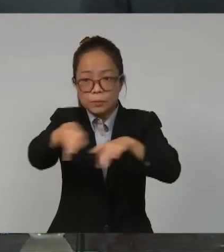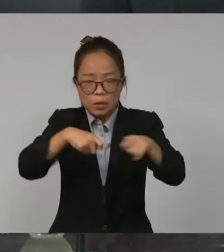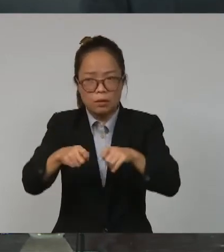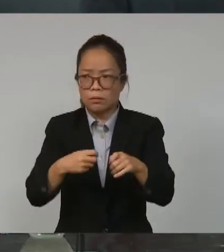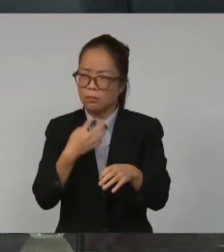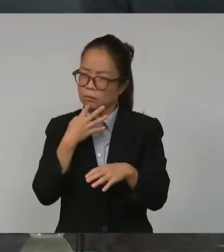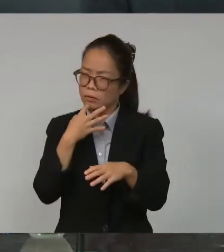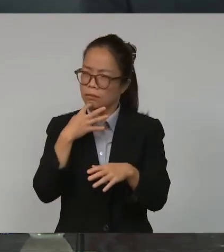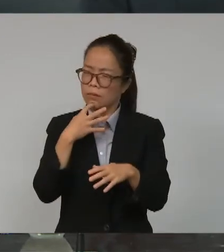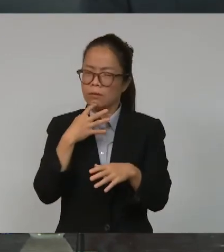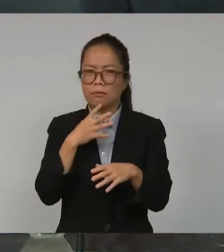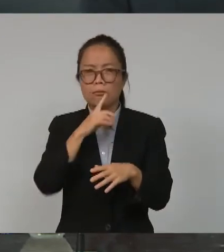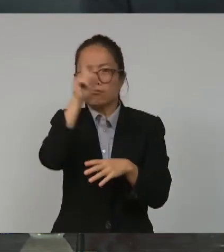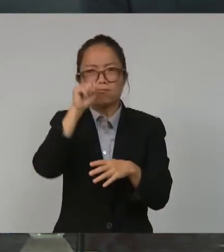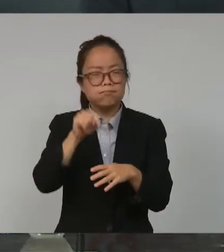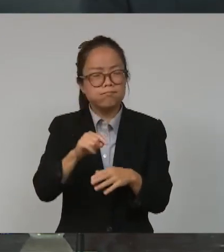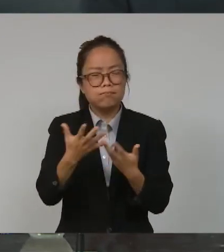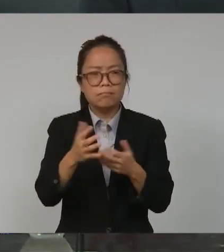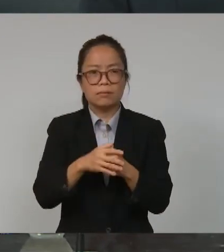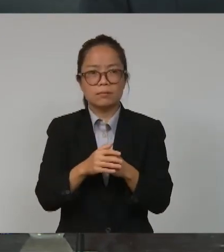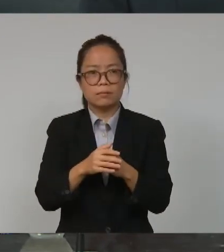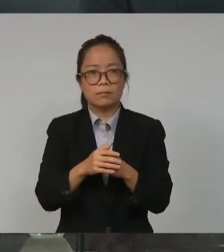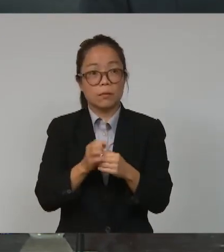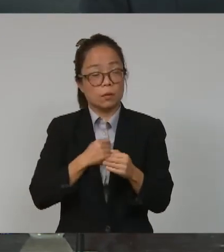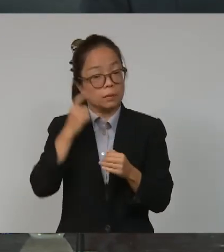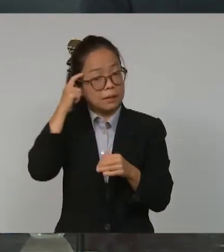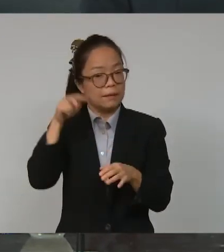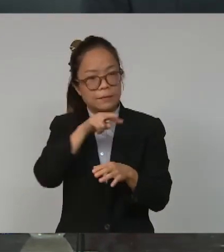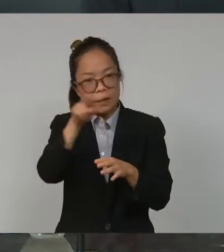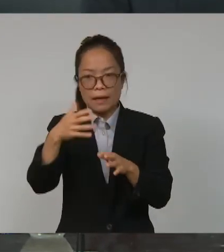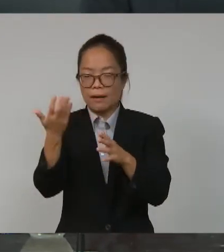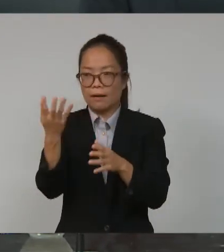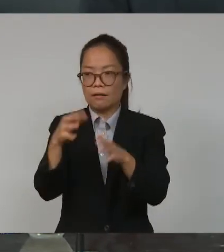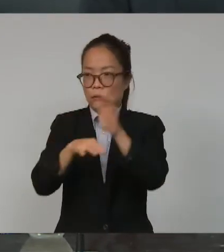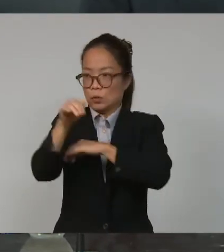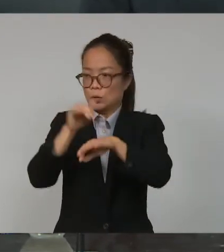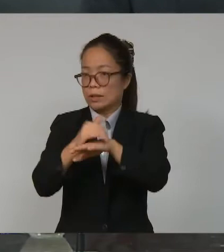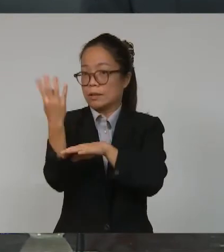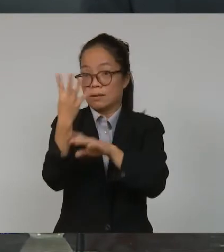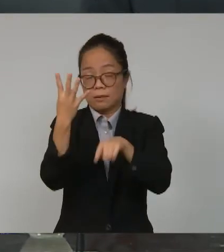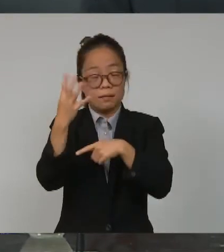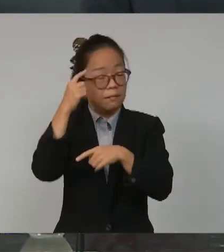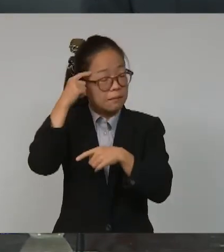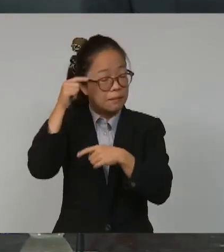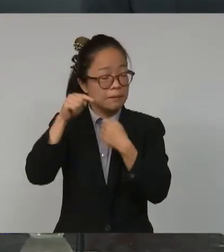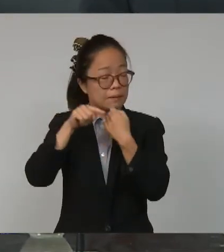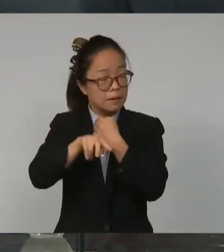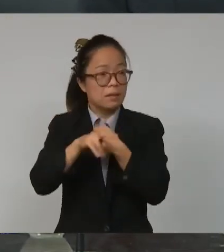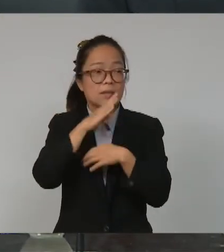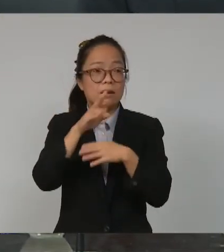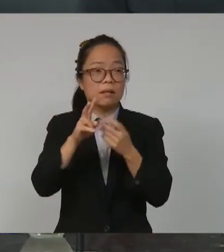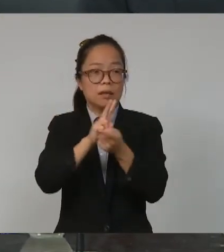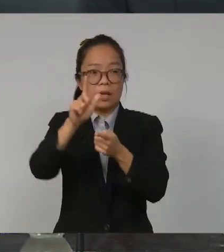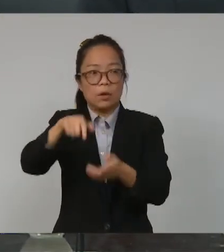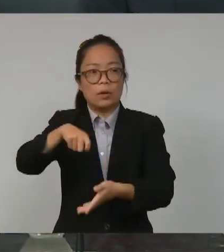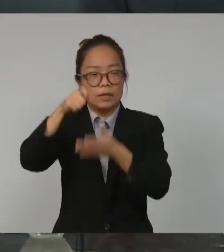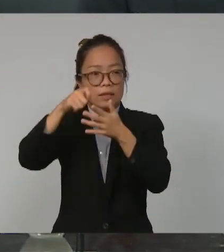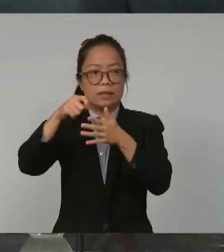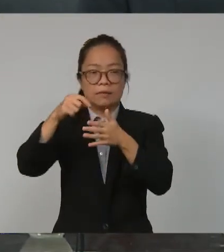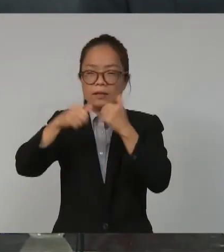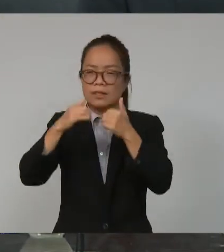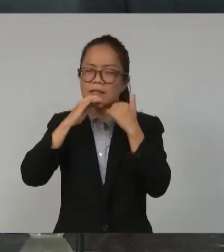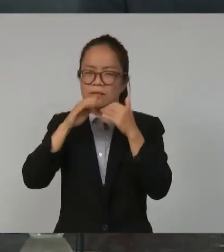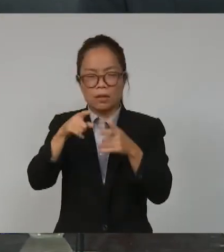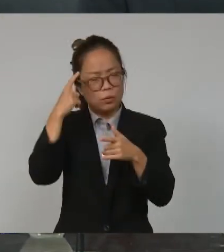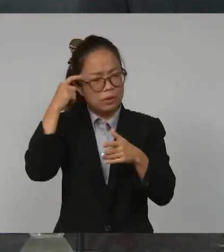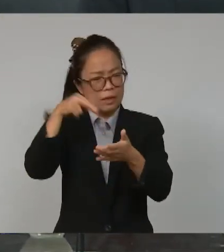困惑的地方哈。那我们仔细看一下刚刚四位学者专家的意见哦。陈新秀老师说了最小限制原则，他也认为